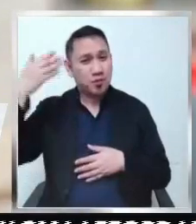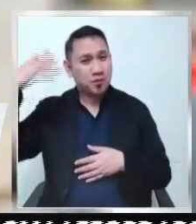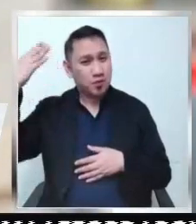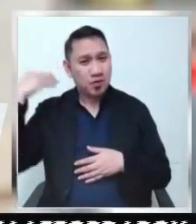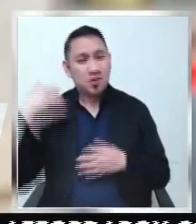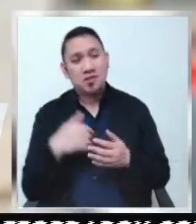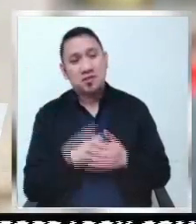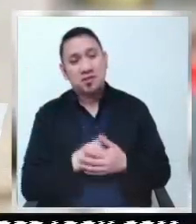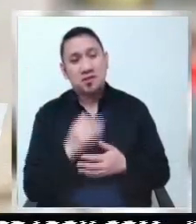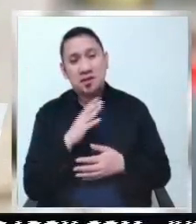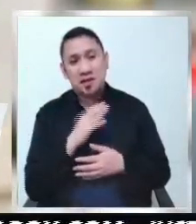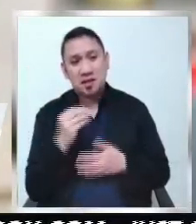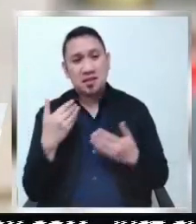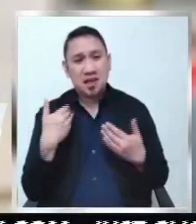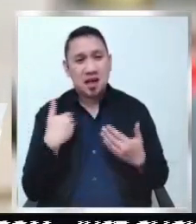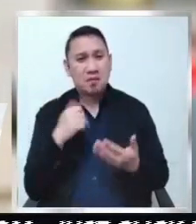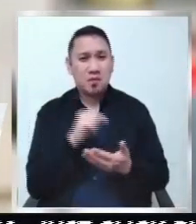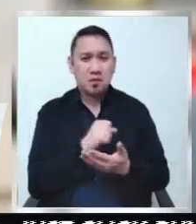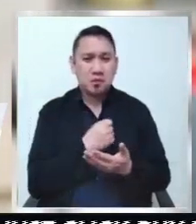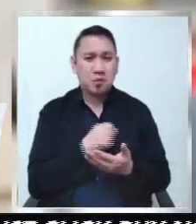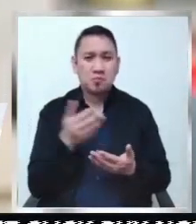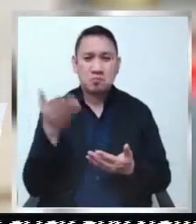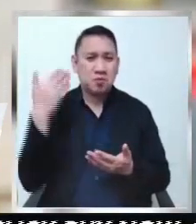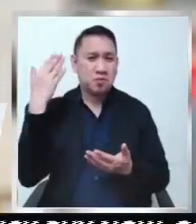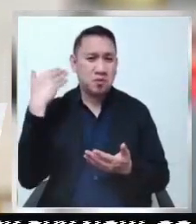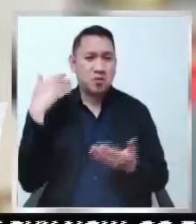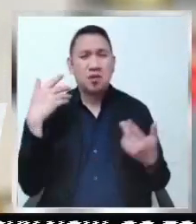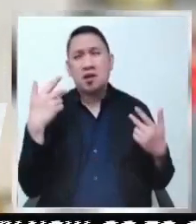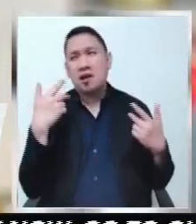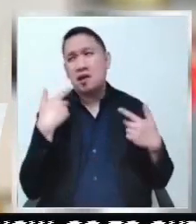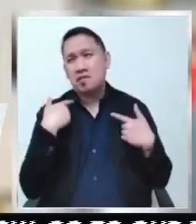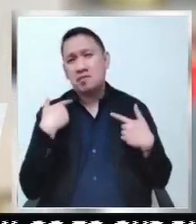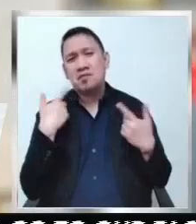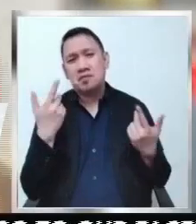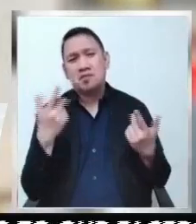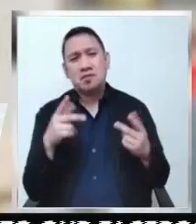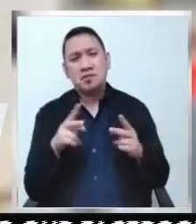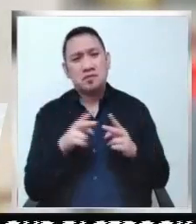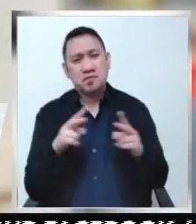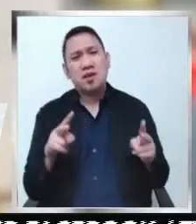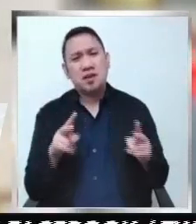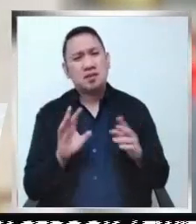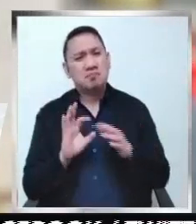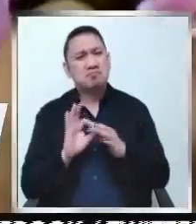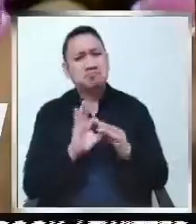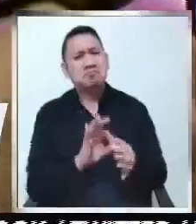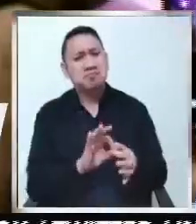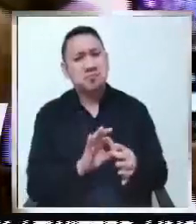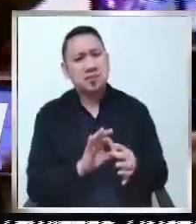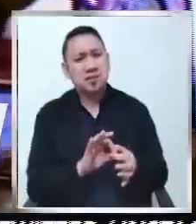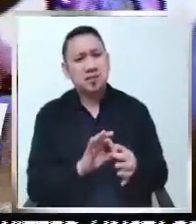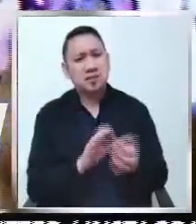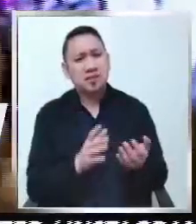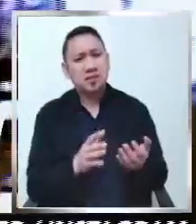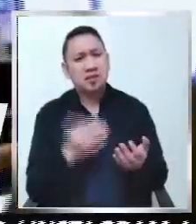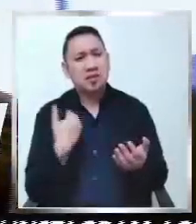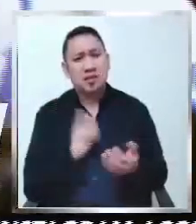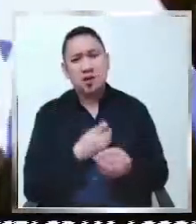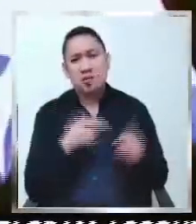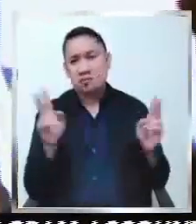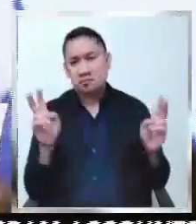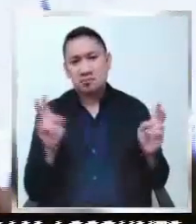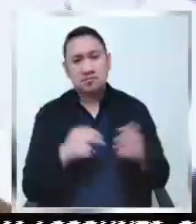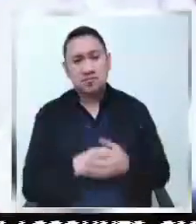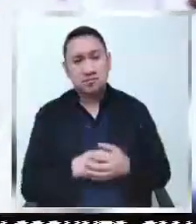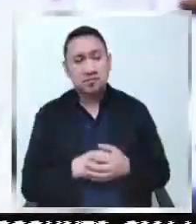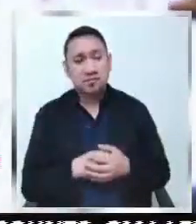songs din na during that time na relevant din naman dun sa ano namin sa team namin. Tiniyak din ni Gabby